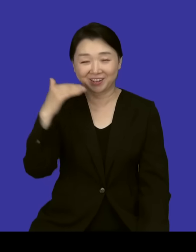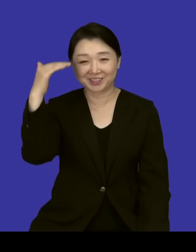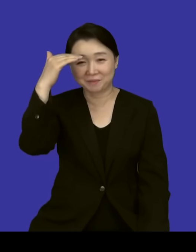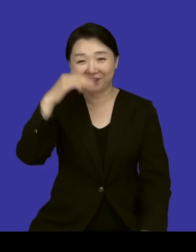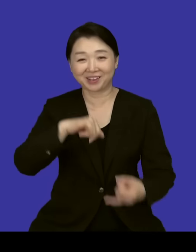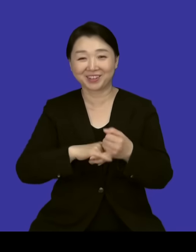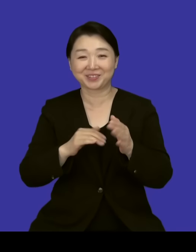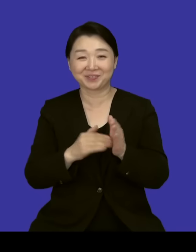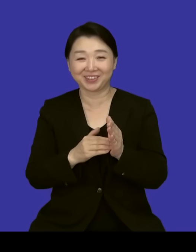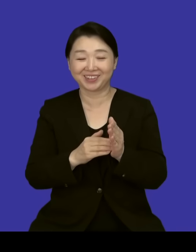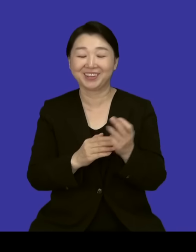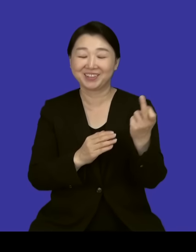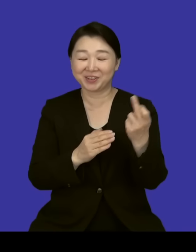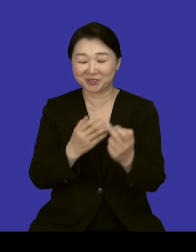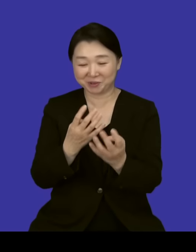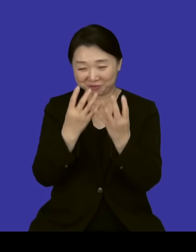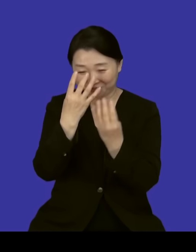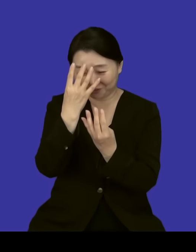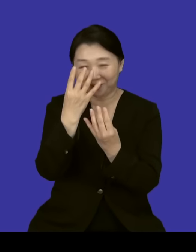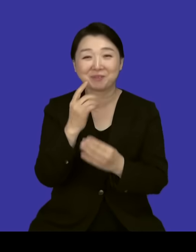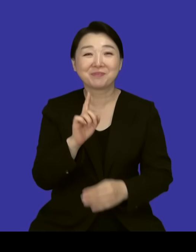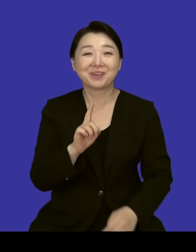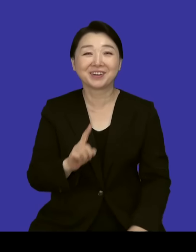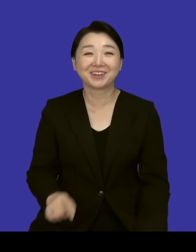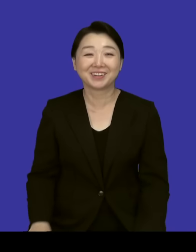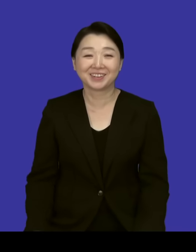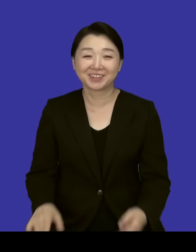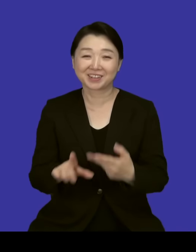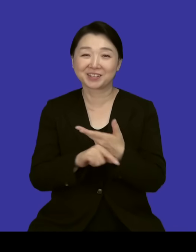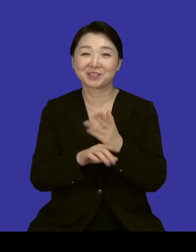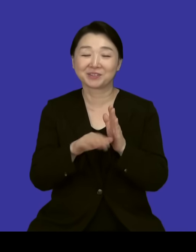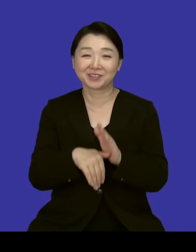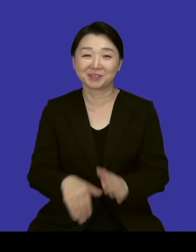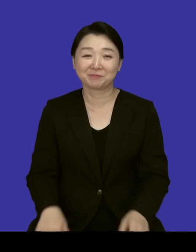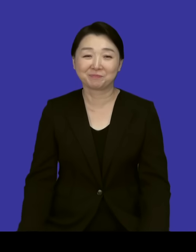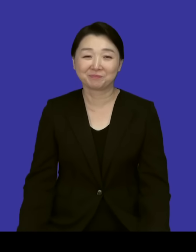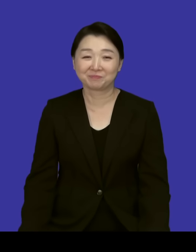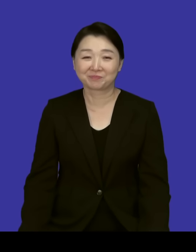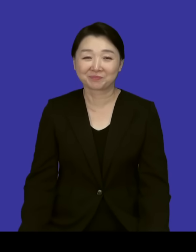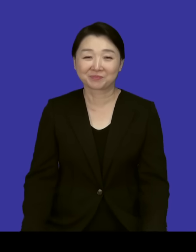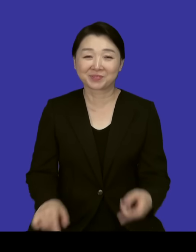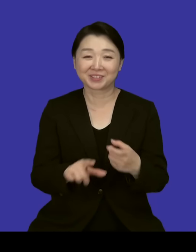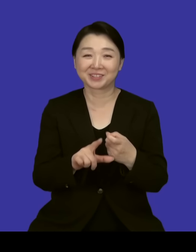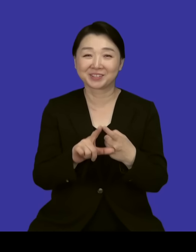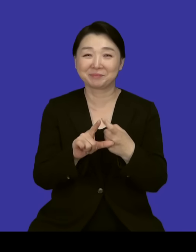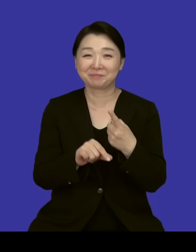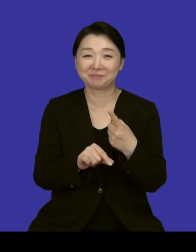그 형님이 구속이 됐다고. 예? 그게 이제 7월이었는데 11월에